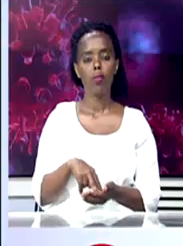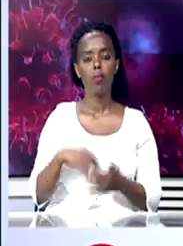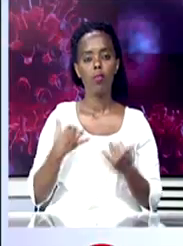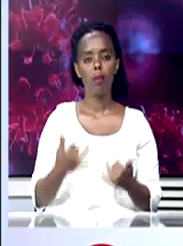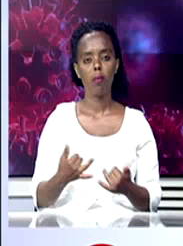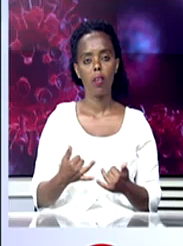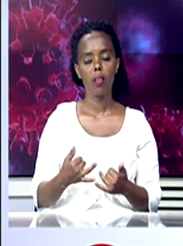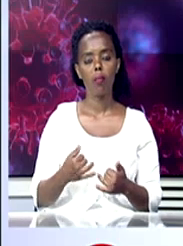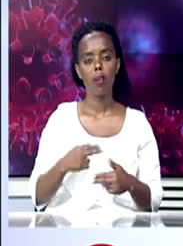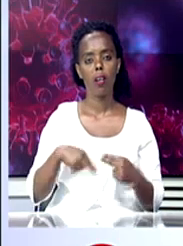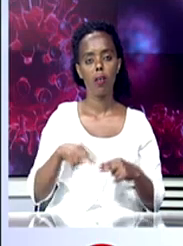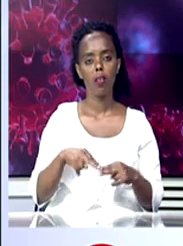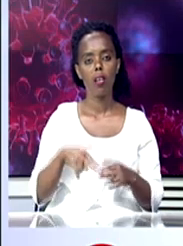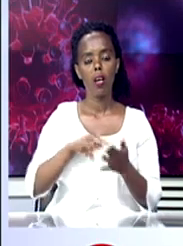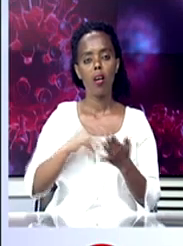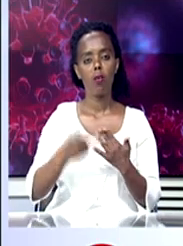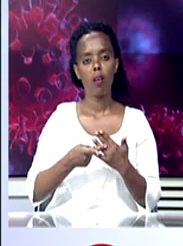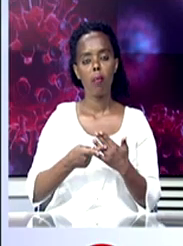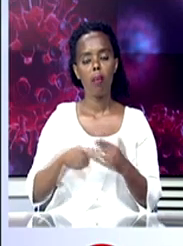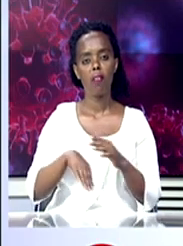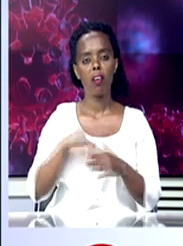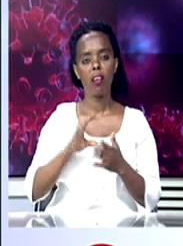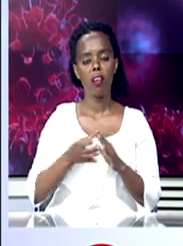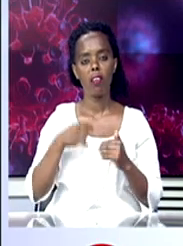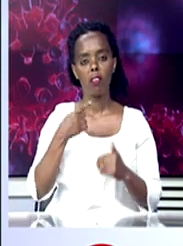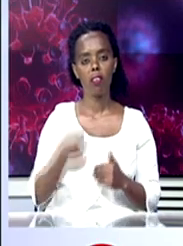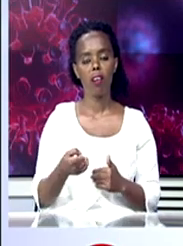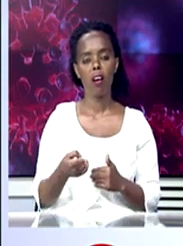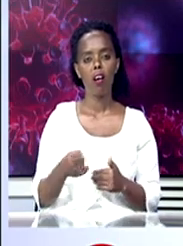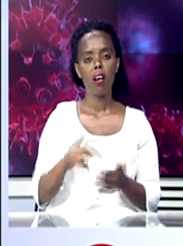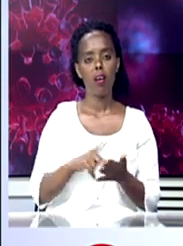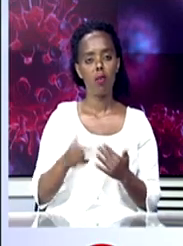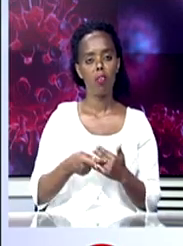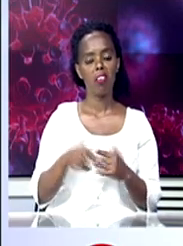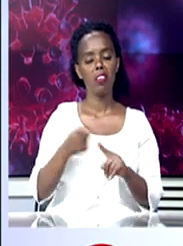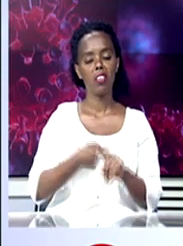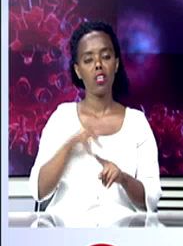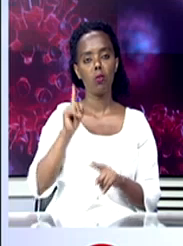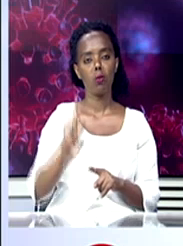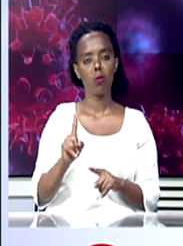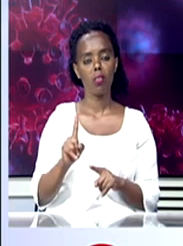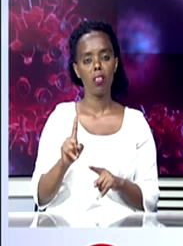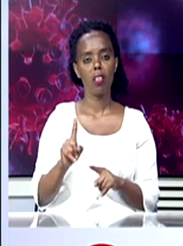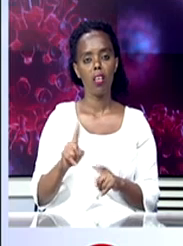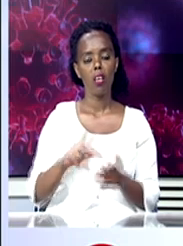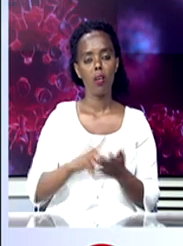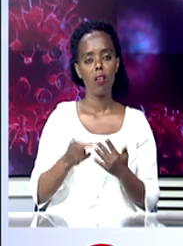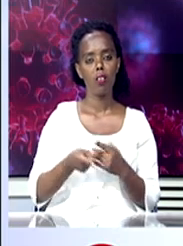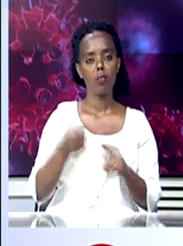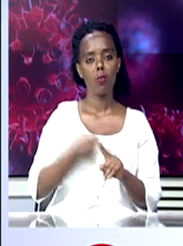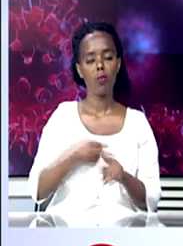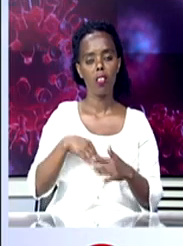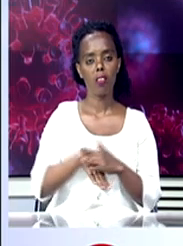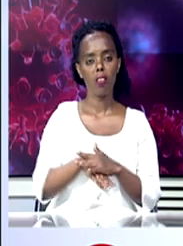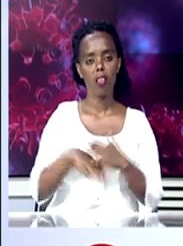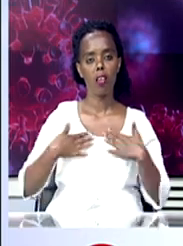Nutamma dhimma kanaan walqabatee karoora baafannee jirra. Karoorri nuti baafannee jirru karoora ji'a tokkooti. Karoora ji'a tokkoo kana keessatti